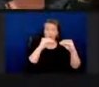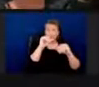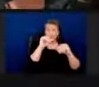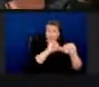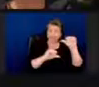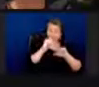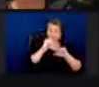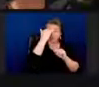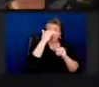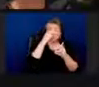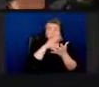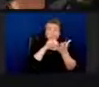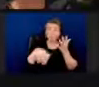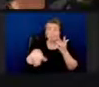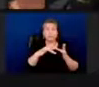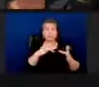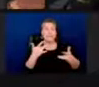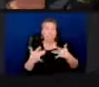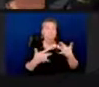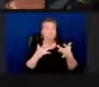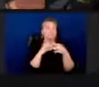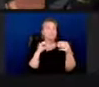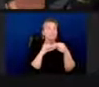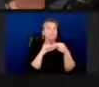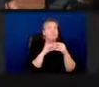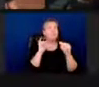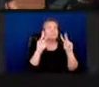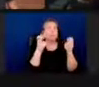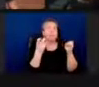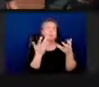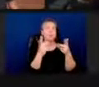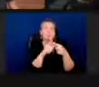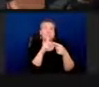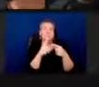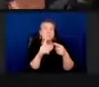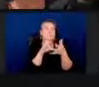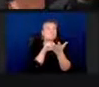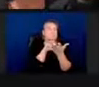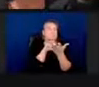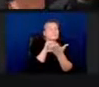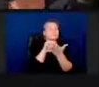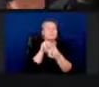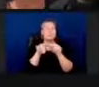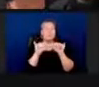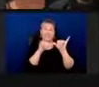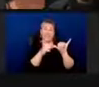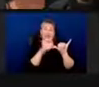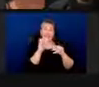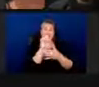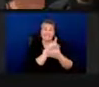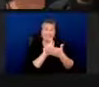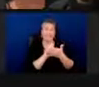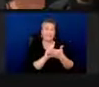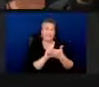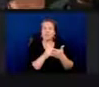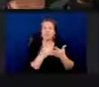انضممت إلى هذا البرنامج أنا كنت سعيدة جدا، ولكن